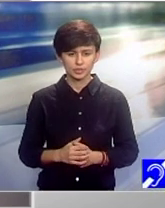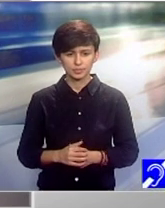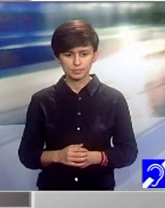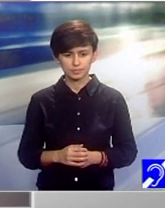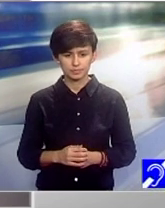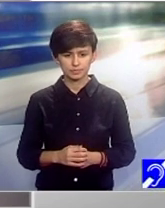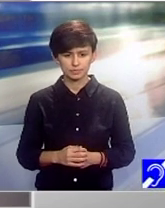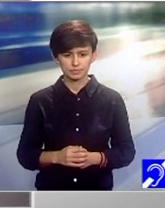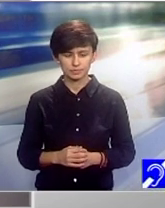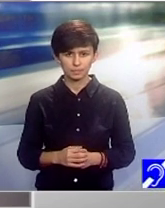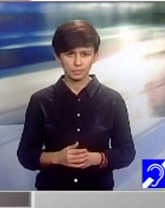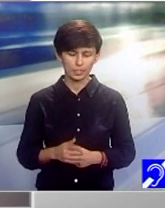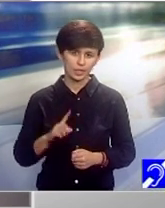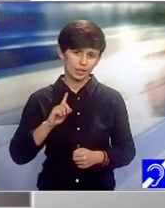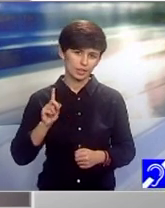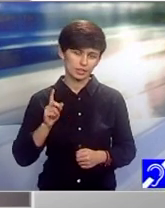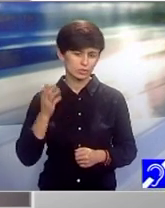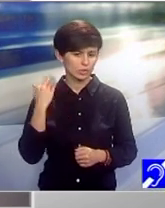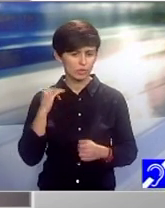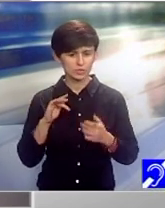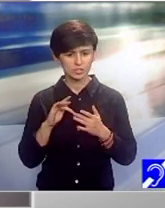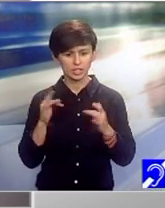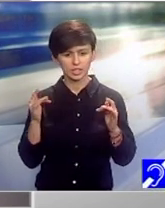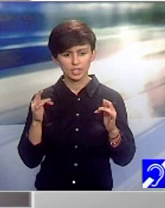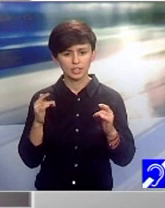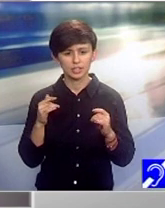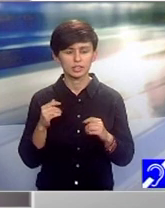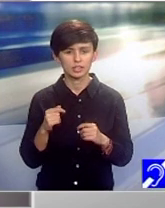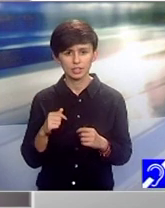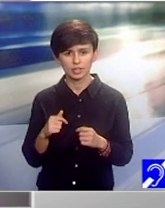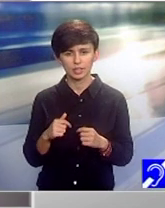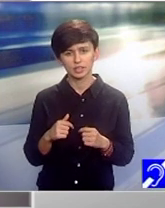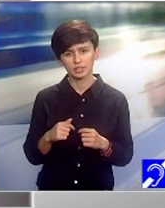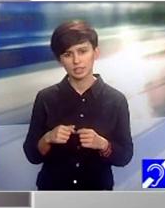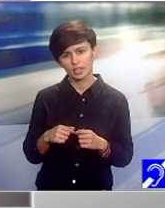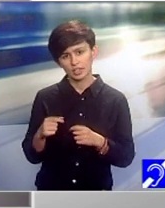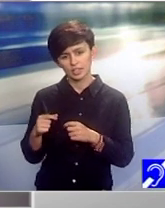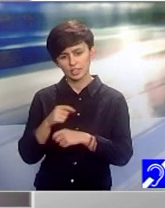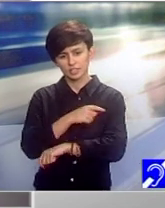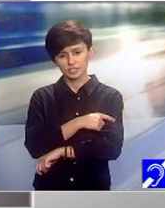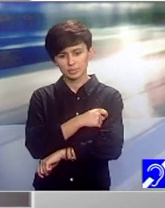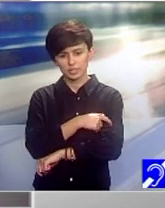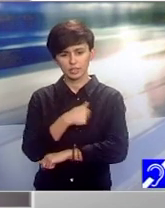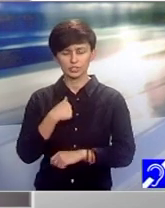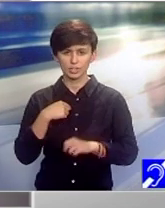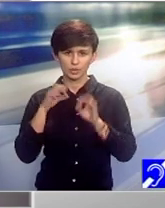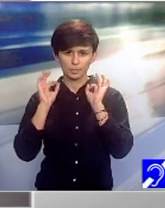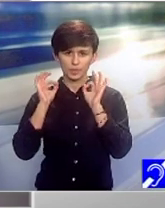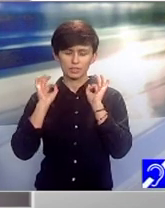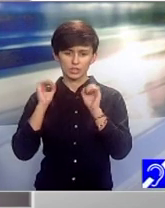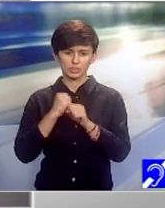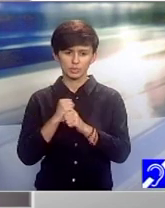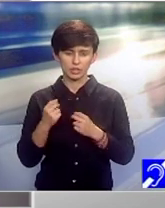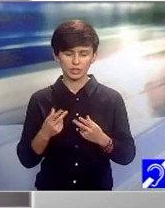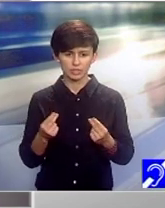Pe vremea aia nu era încă internet, nu era Wi-Fi pe secția de oncopediatrie din București și foloseam foarte mult,